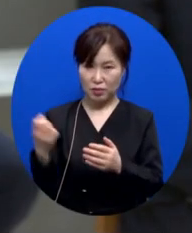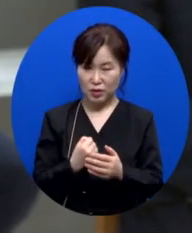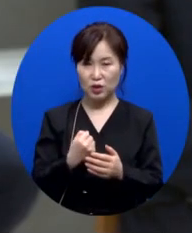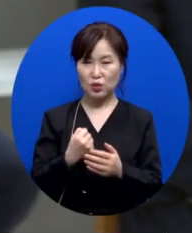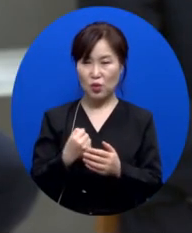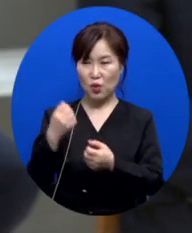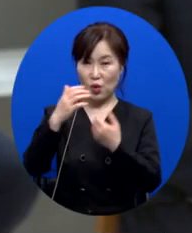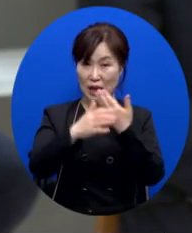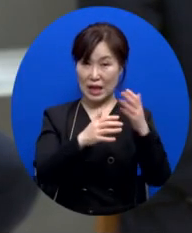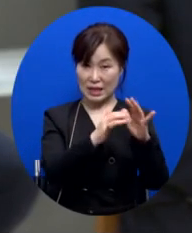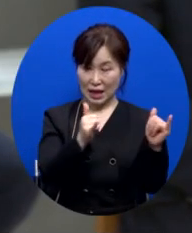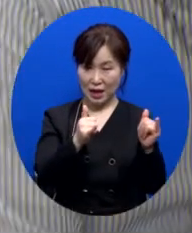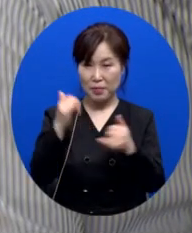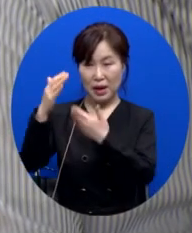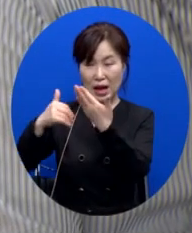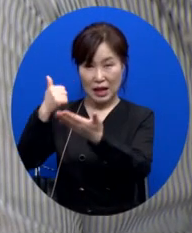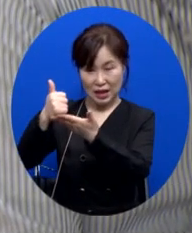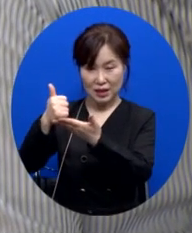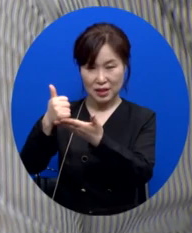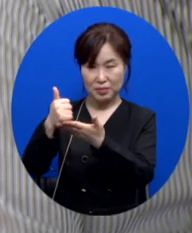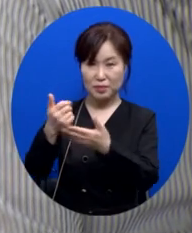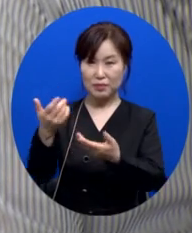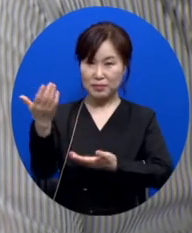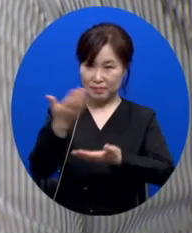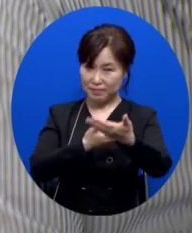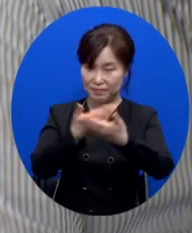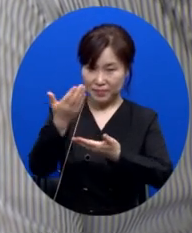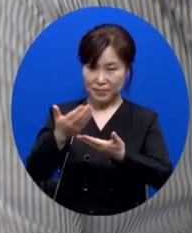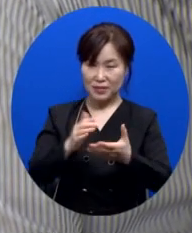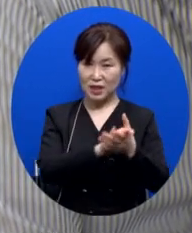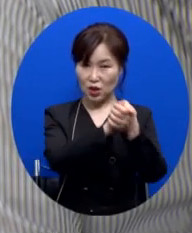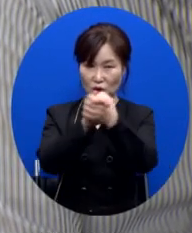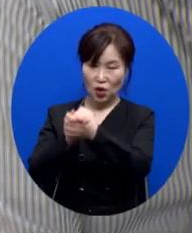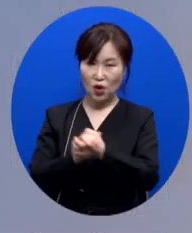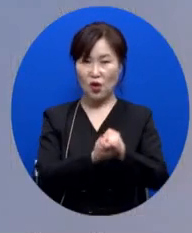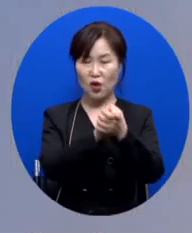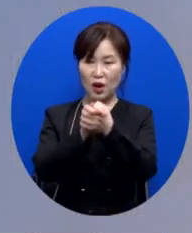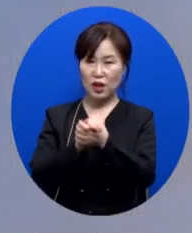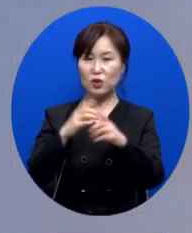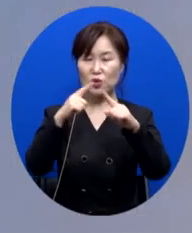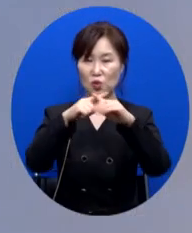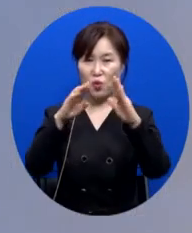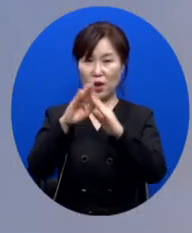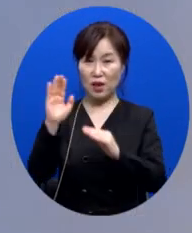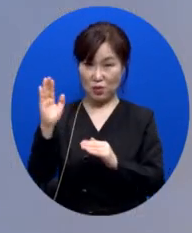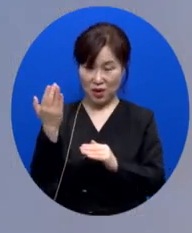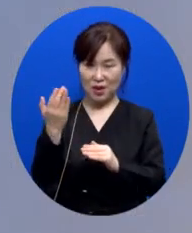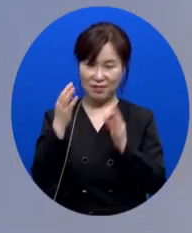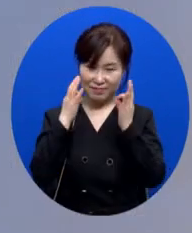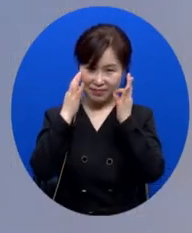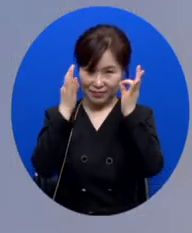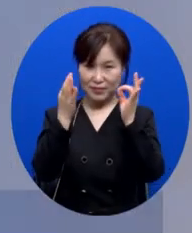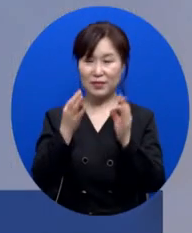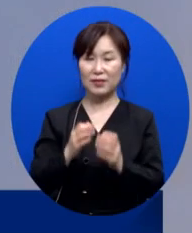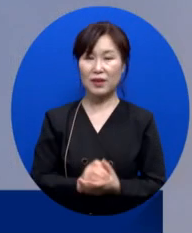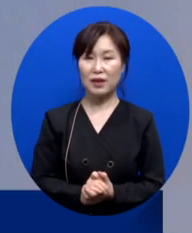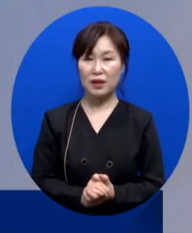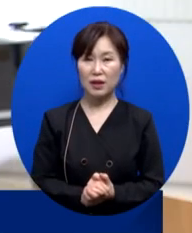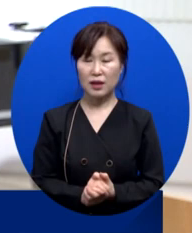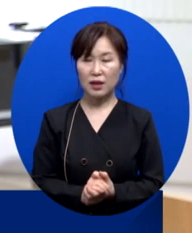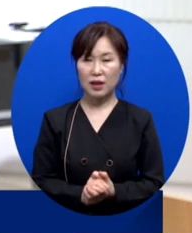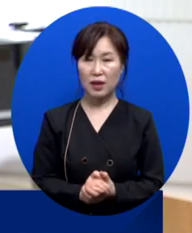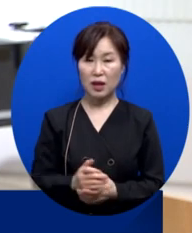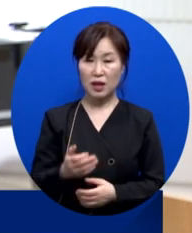하나님 r 서로와 서로를 교회와 세상을 연결하는 교회가 될 것을 기도했습니다 청년 교회는 처음부터